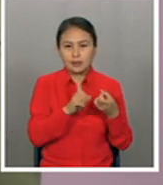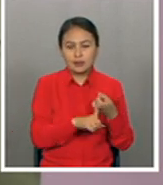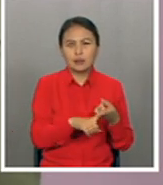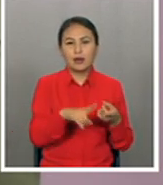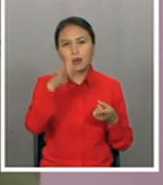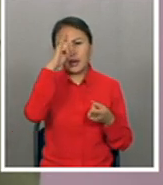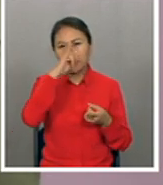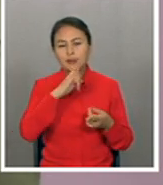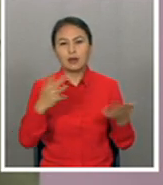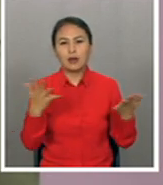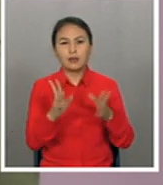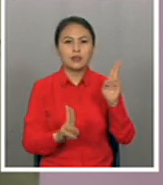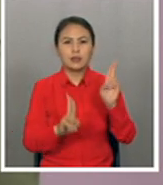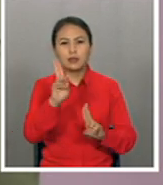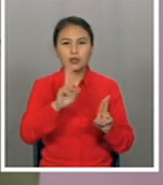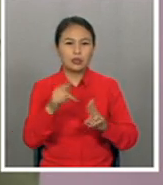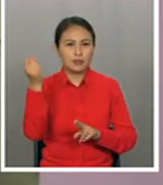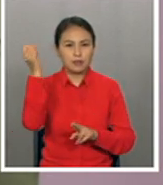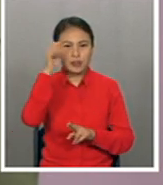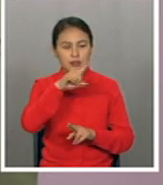қандай салт-дәстүрлерін білесіңдер?